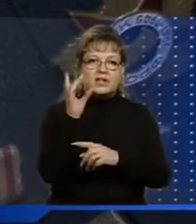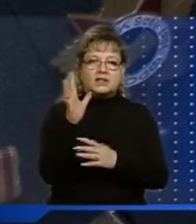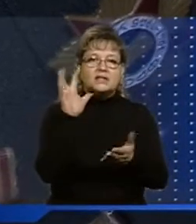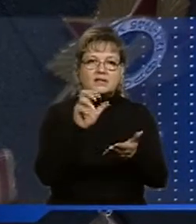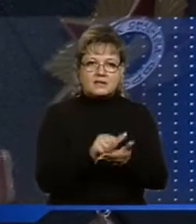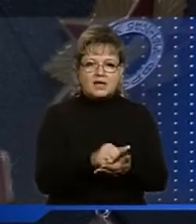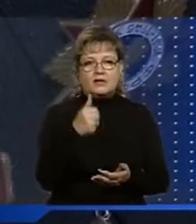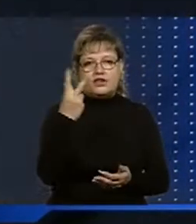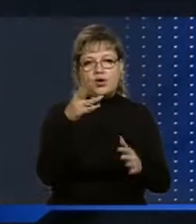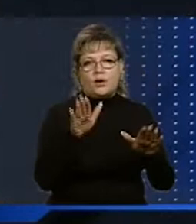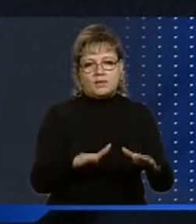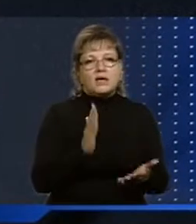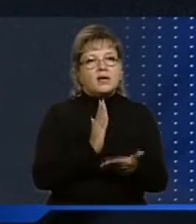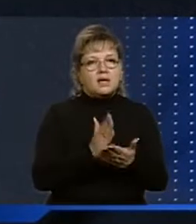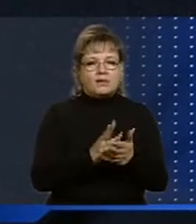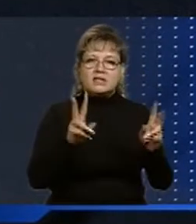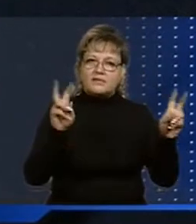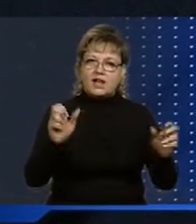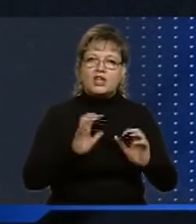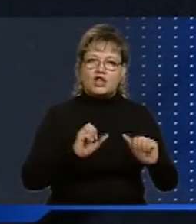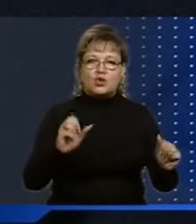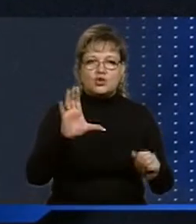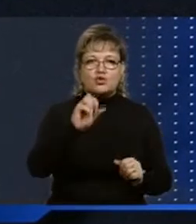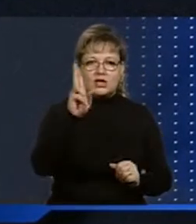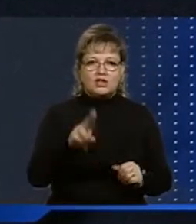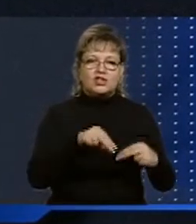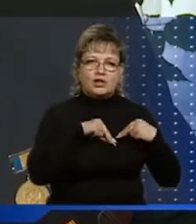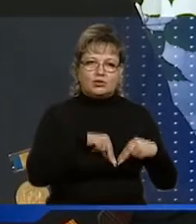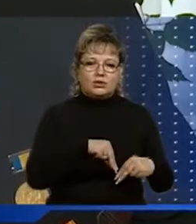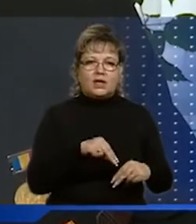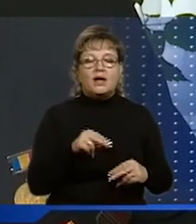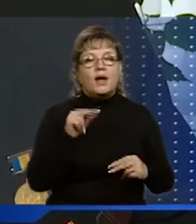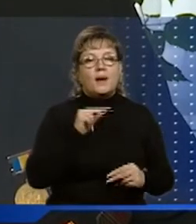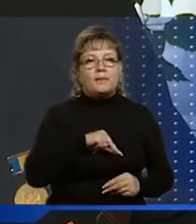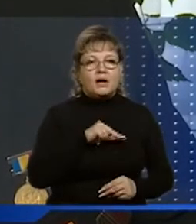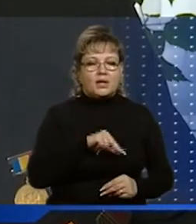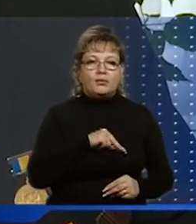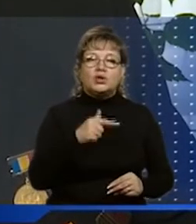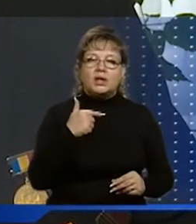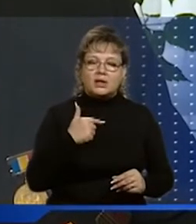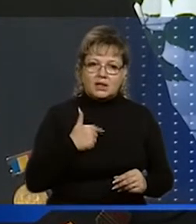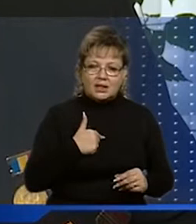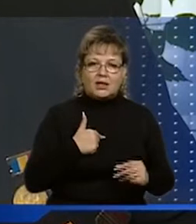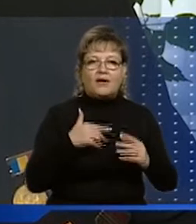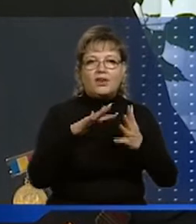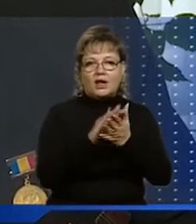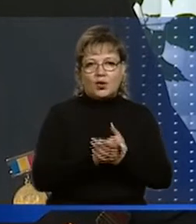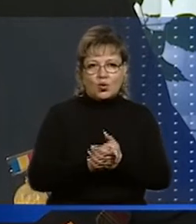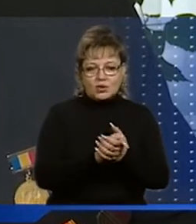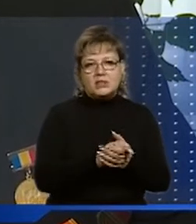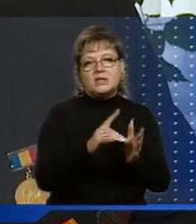трактористов занял второе место, имея звание Героя социалистического труда. Проработал я в мелиорации 37